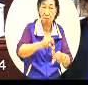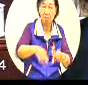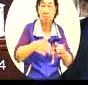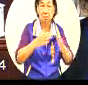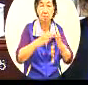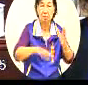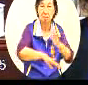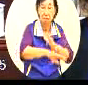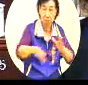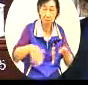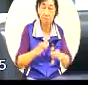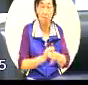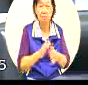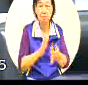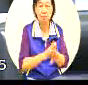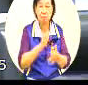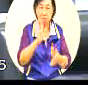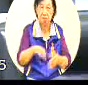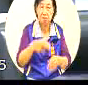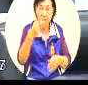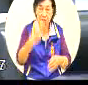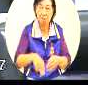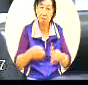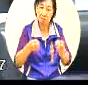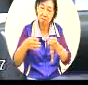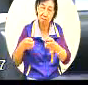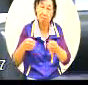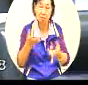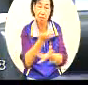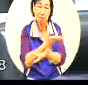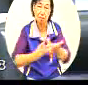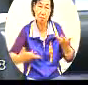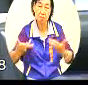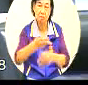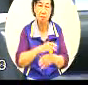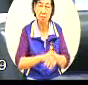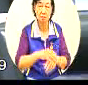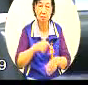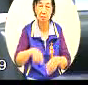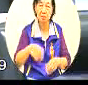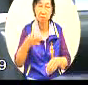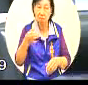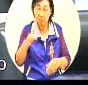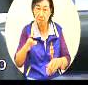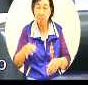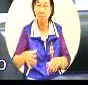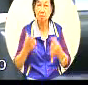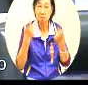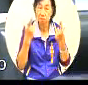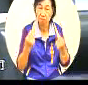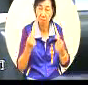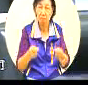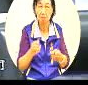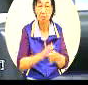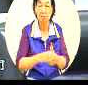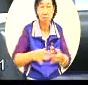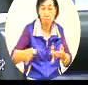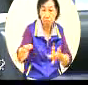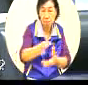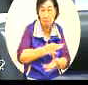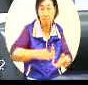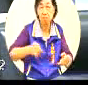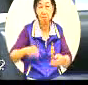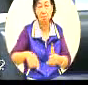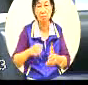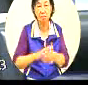间。 所以副市长本身这是建议啦，因为他赶快的钱哦，他是收赶快的钱都是一